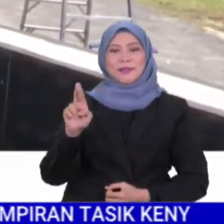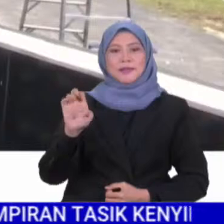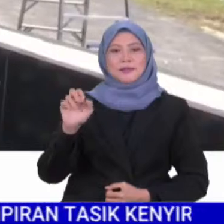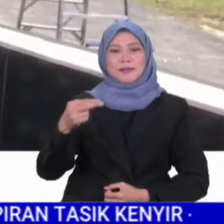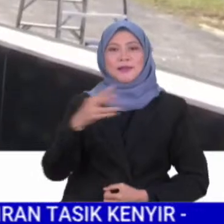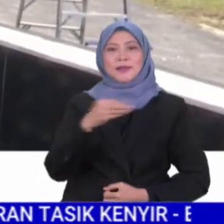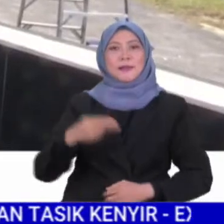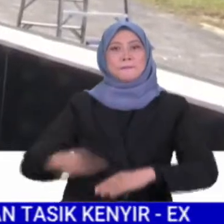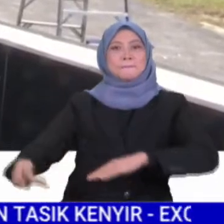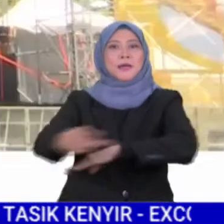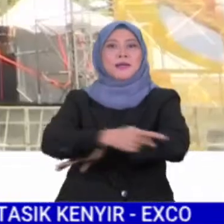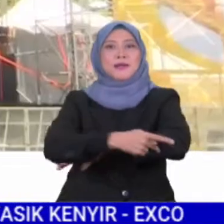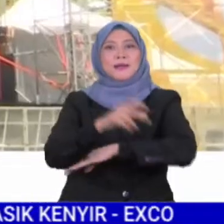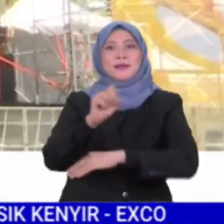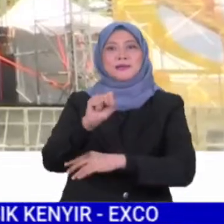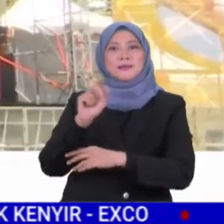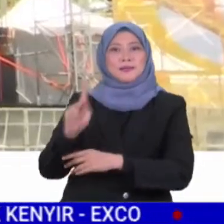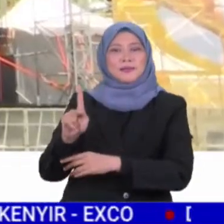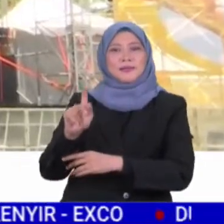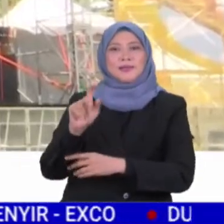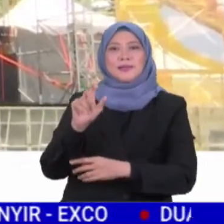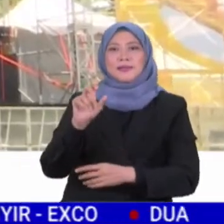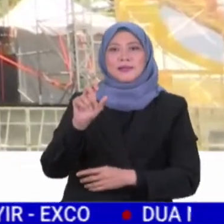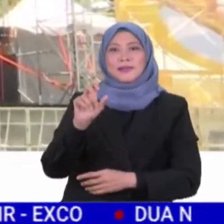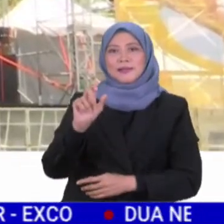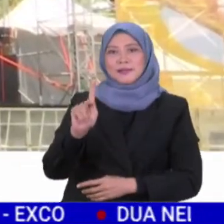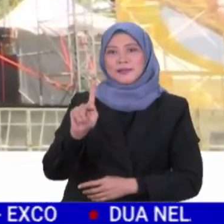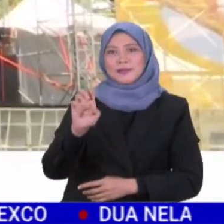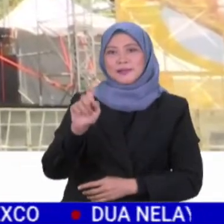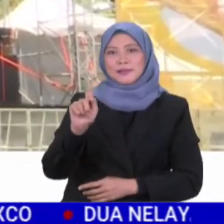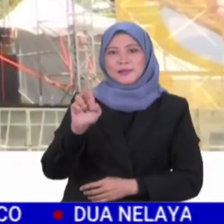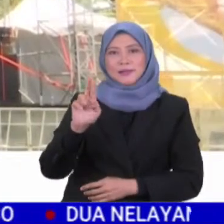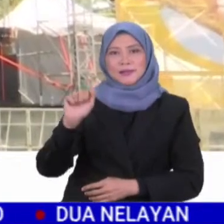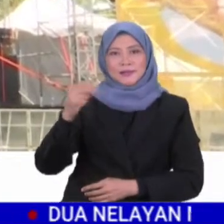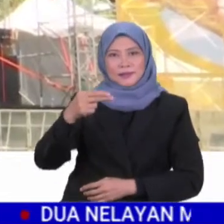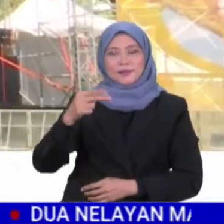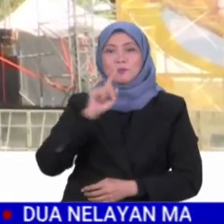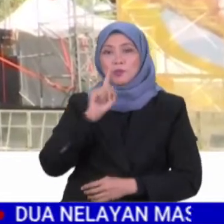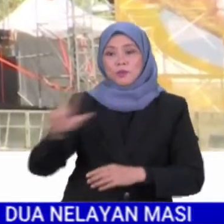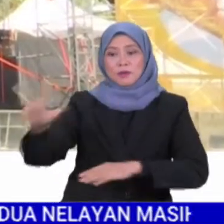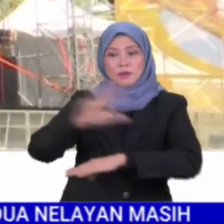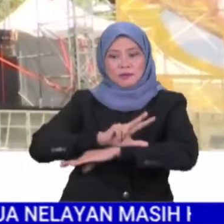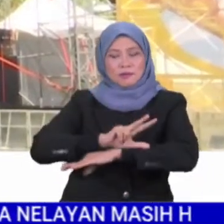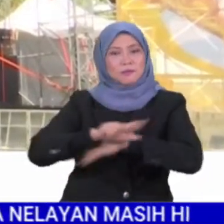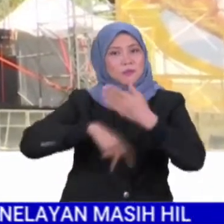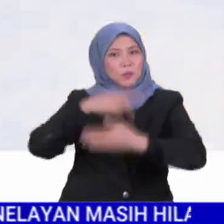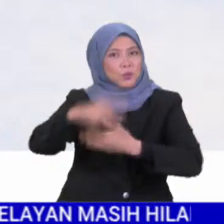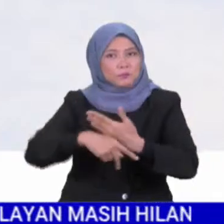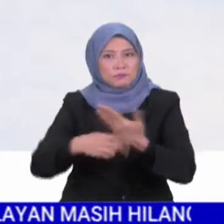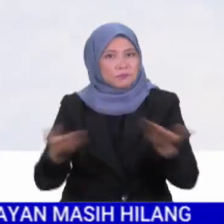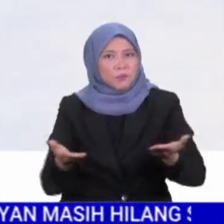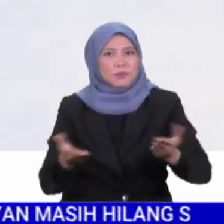SK Sri Ketere. Ya, jadi dalam 3 hari ini kita membawakan pengisian dari segi